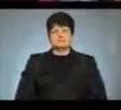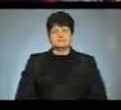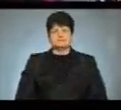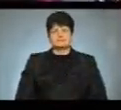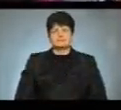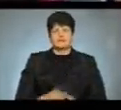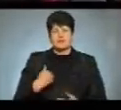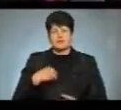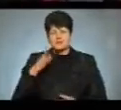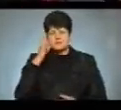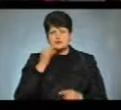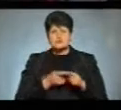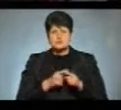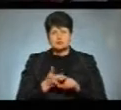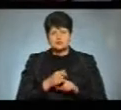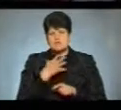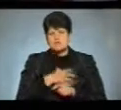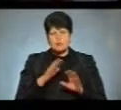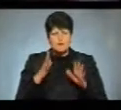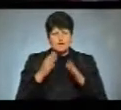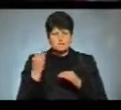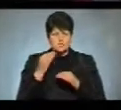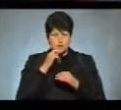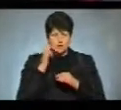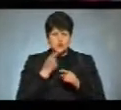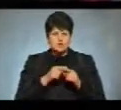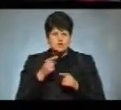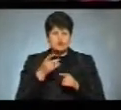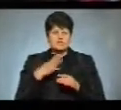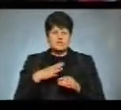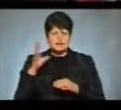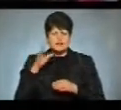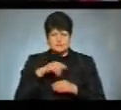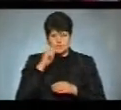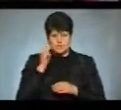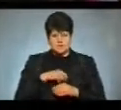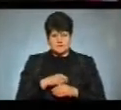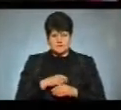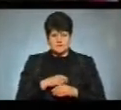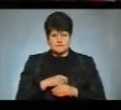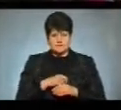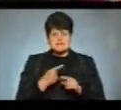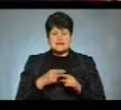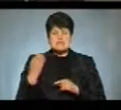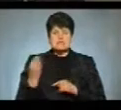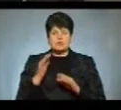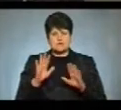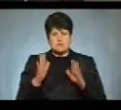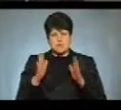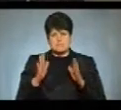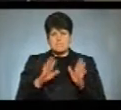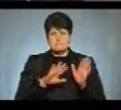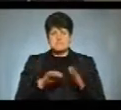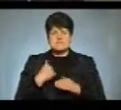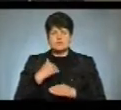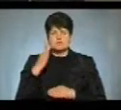Я вважаю, що це дуже важливий момент в історії України. Цього чекала вся країна. Знаєте, в мене накотилися. Це справді історичний момент. Після голосування